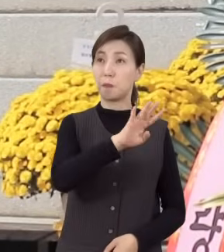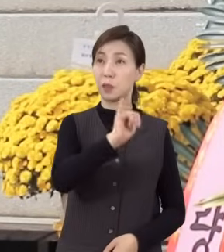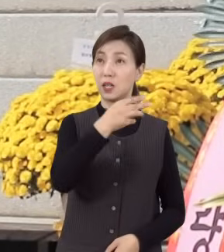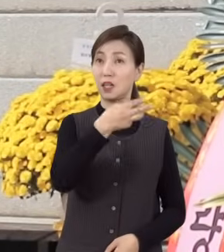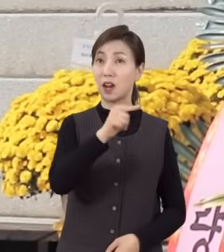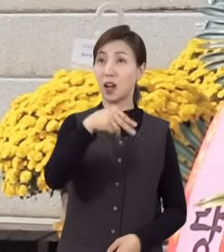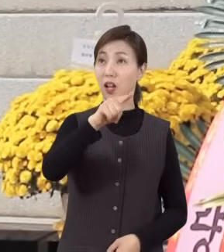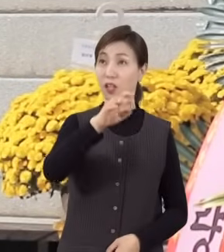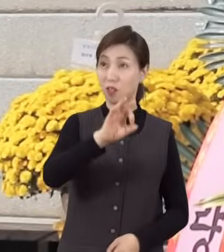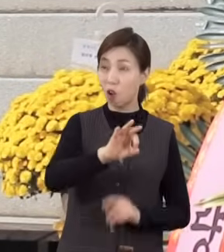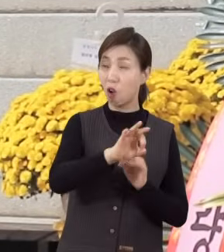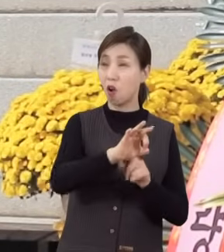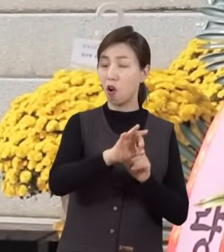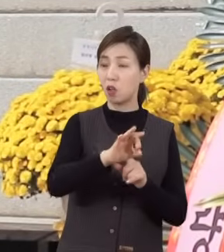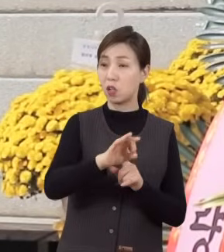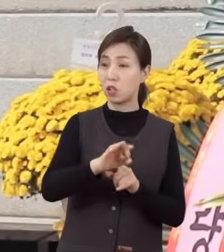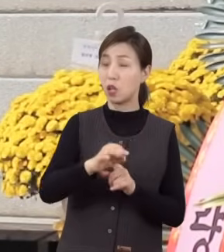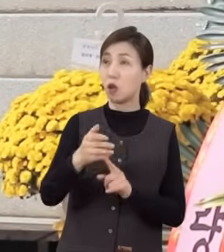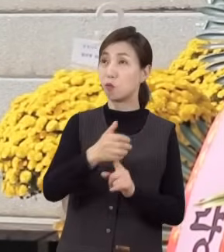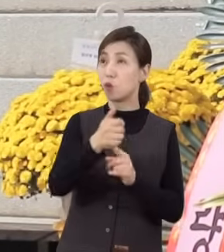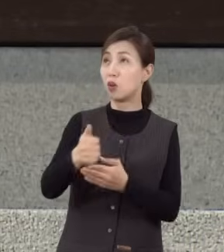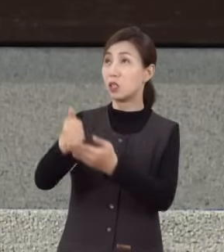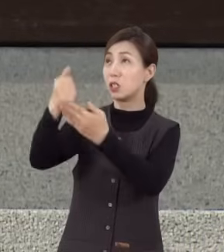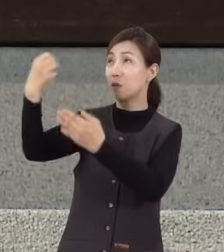만에 목숨이 끊겼는데 겨우